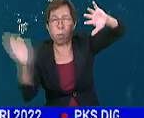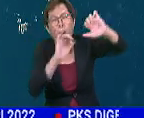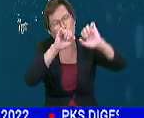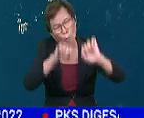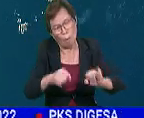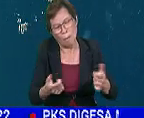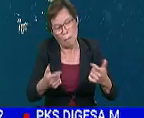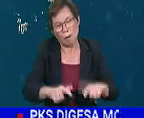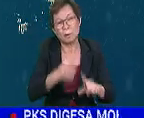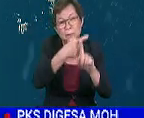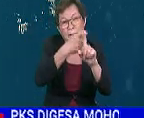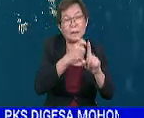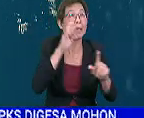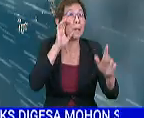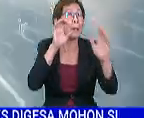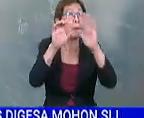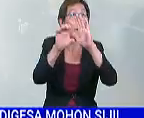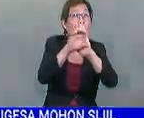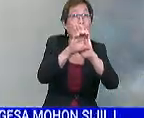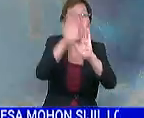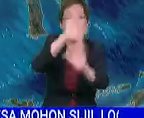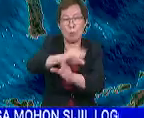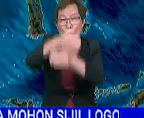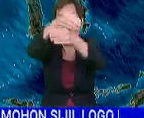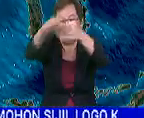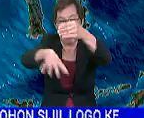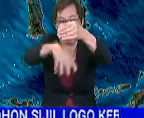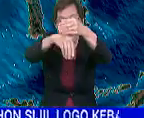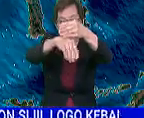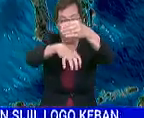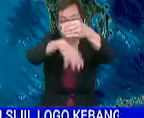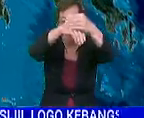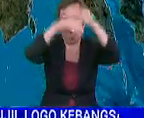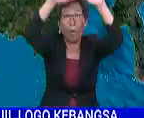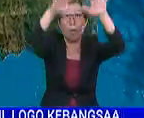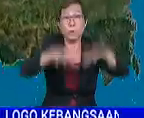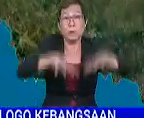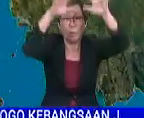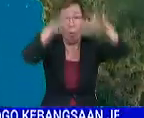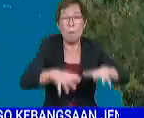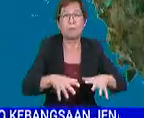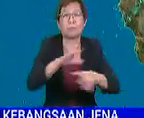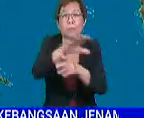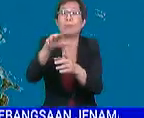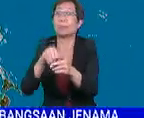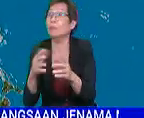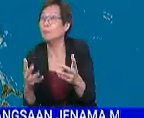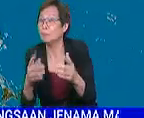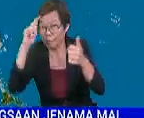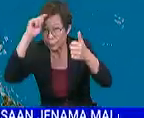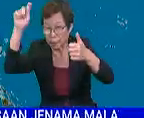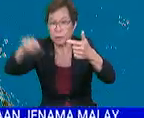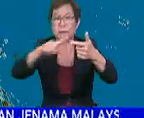berlakuah berdasarkan paparane Gema rada terkini hujan kini masih lagi berlaku melibatkan Negeri